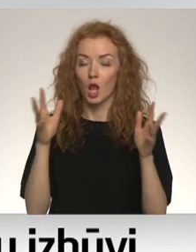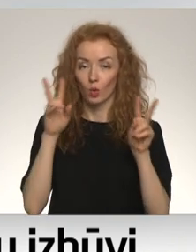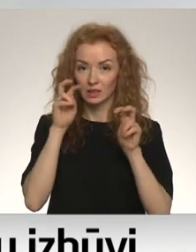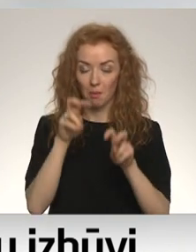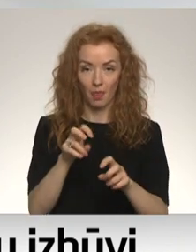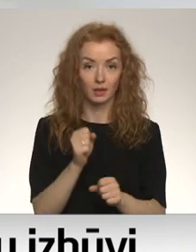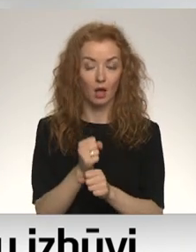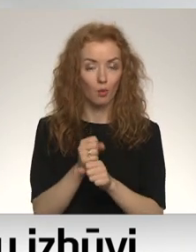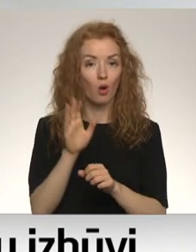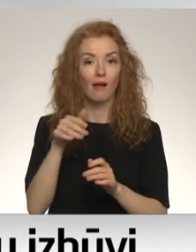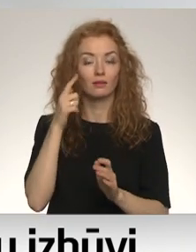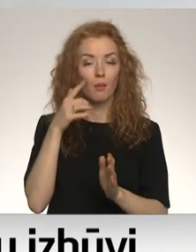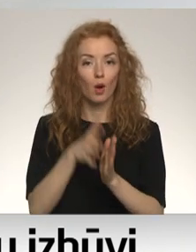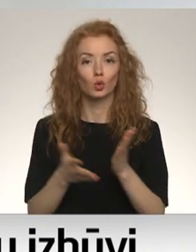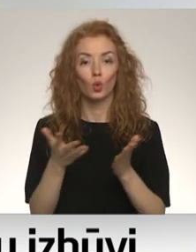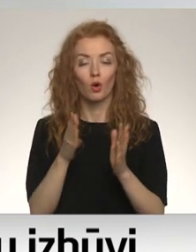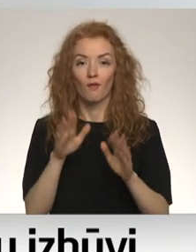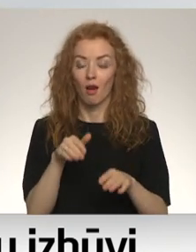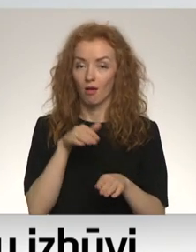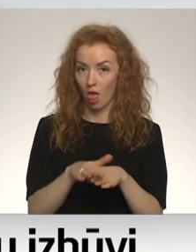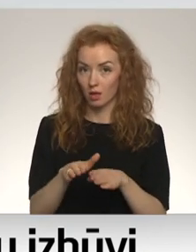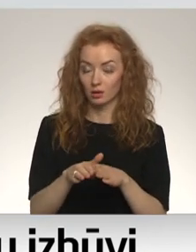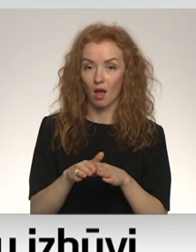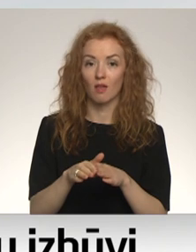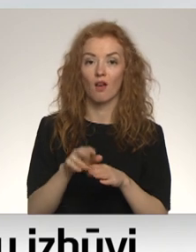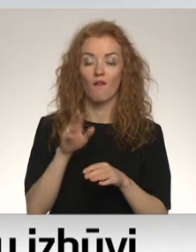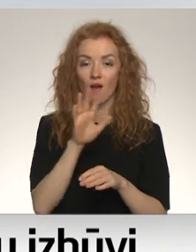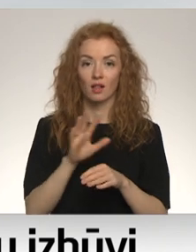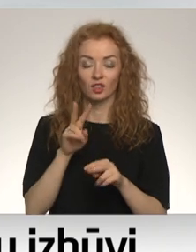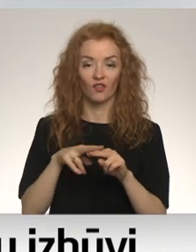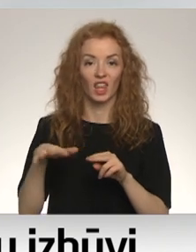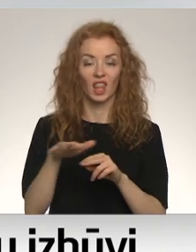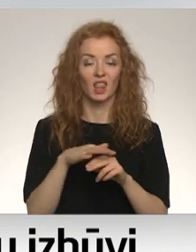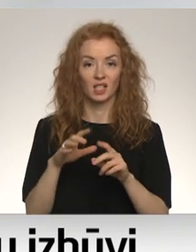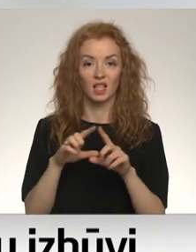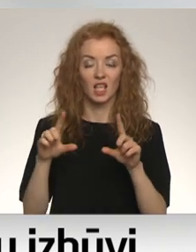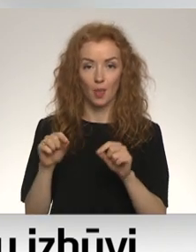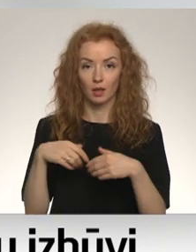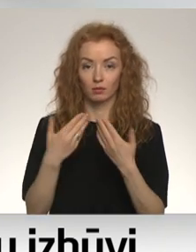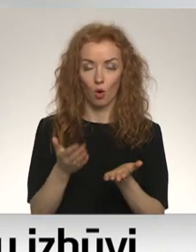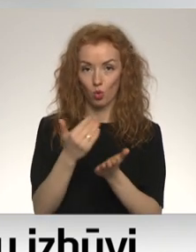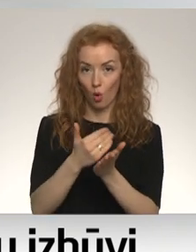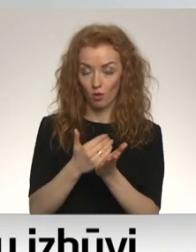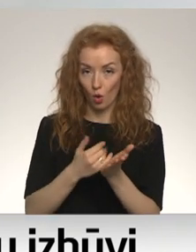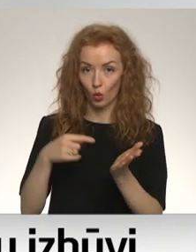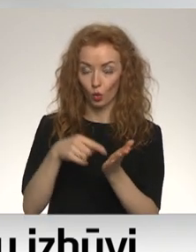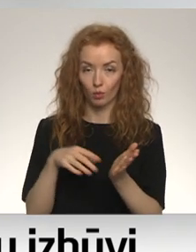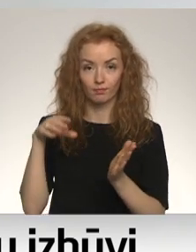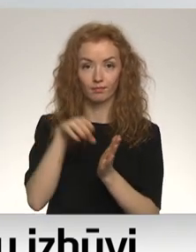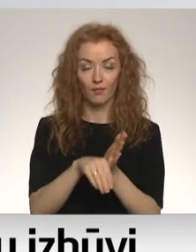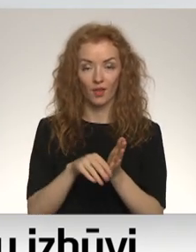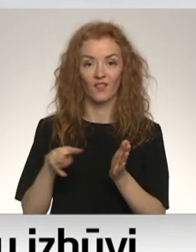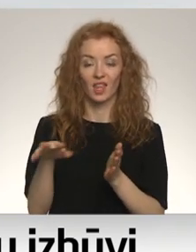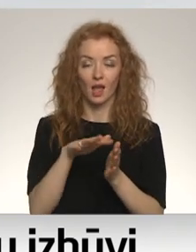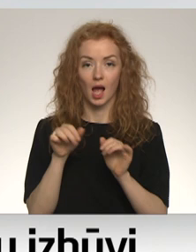darbu, lai saprastu, kur to var realizēt. Valsts vides dienas izdos tehniskos noteikumus, kuros tiks ietvērtas vides aizsardzības